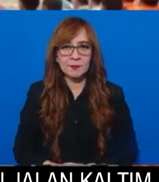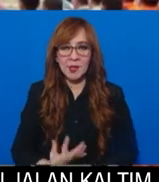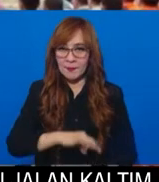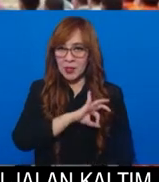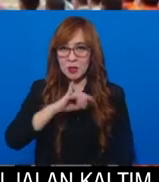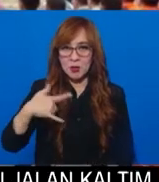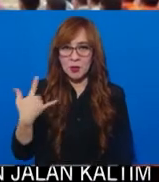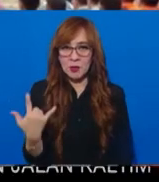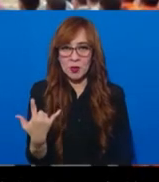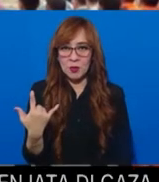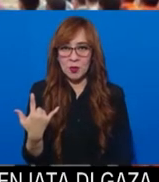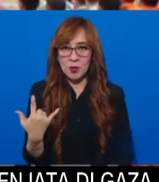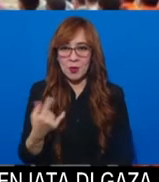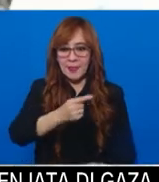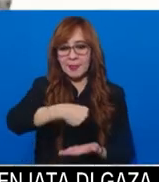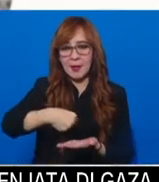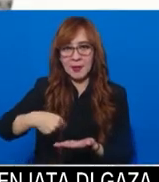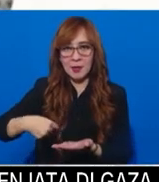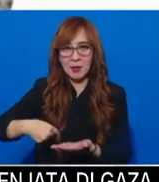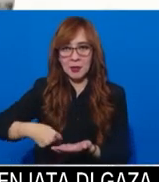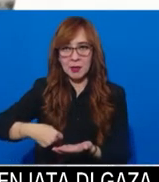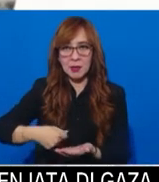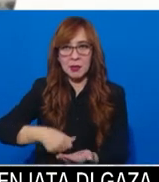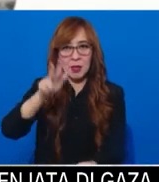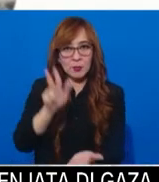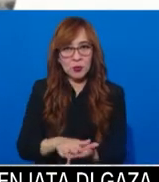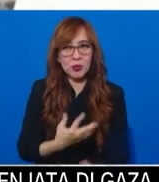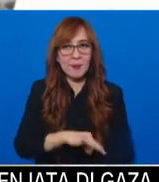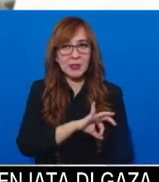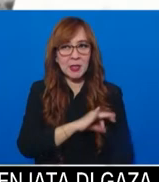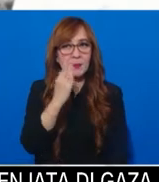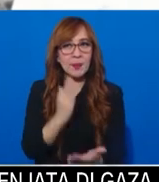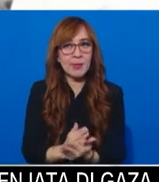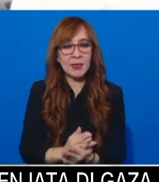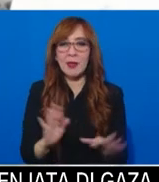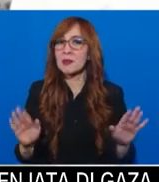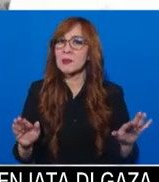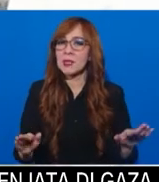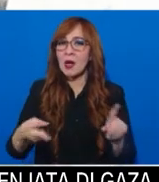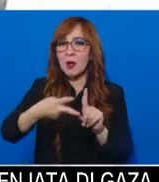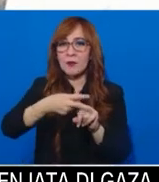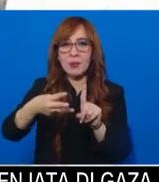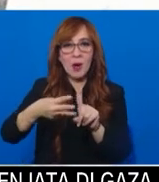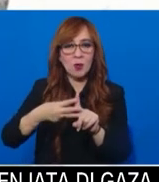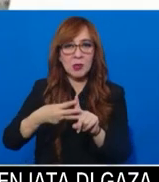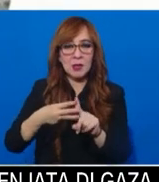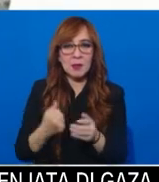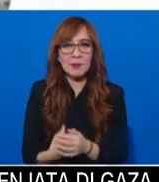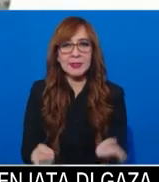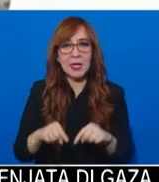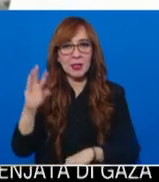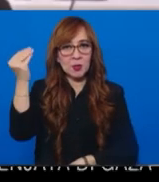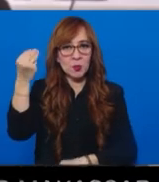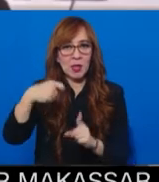Presiden Joko Widodo menandatangani keputusan Presiden pemberhentian sementara Firly Bahuri dari jabatan Ketua Komisi Pemberantasan